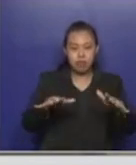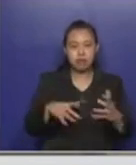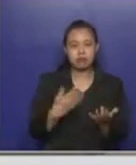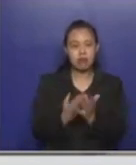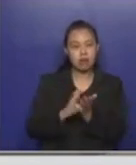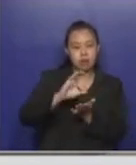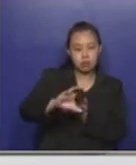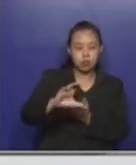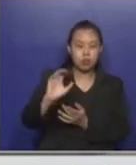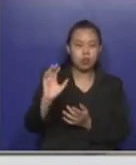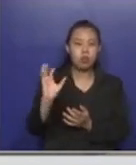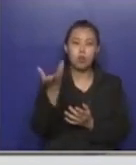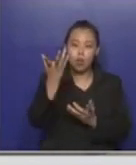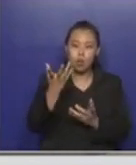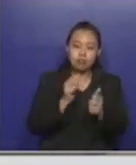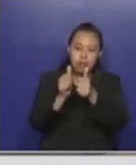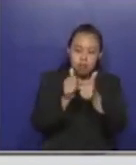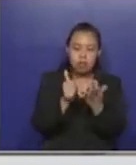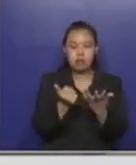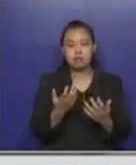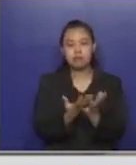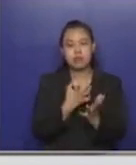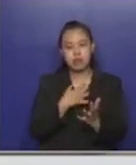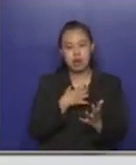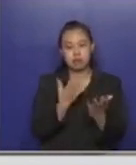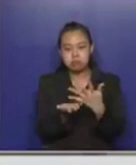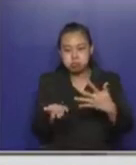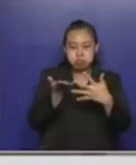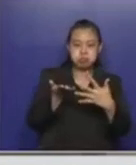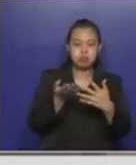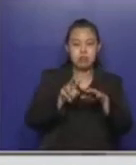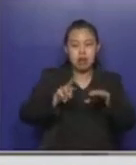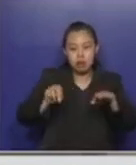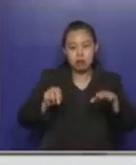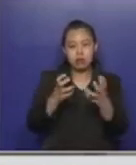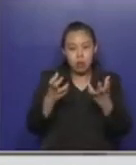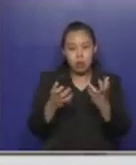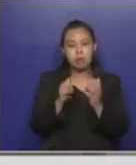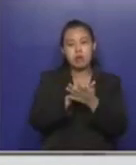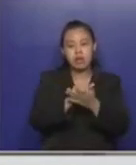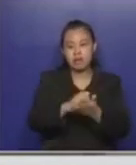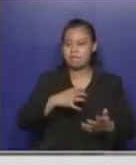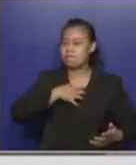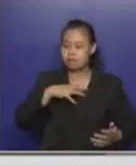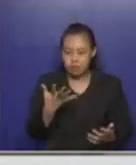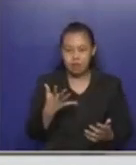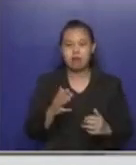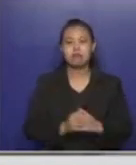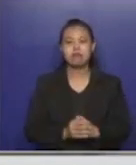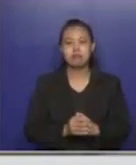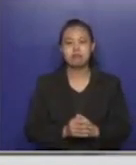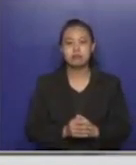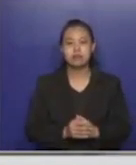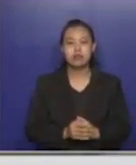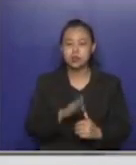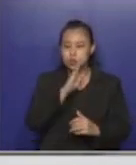ทุนสู่สากลหรือเรื่องอย่างการยกระดับคุณภาพมาตรฐานสินค้าและบริการหรอกนะคะซึ่งถ้าเป็นส